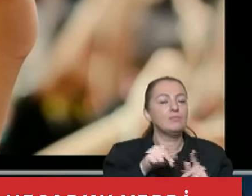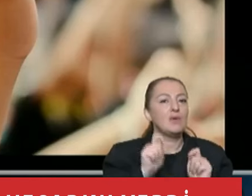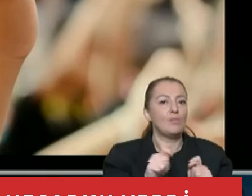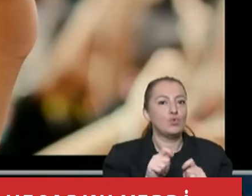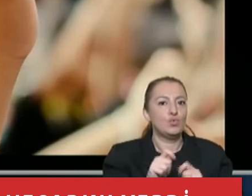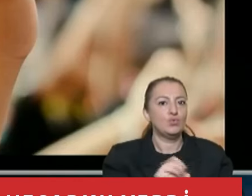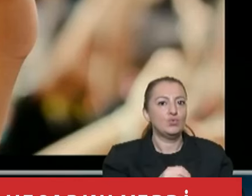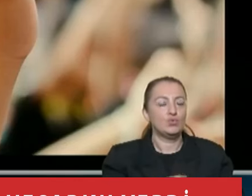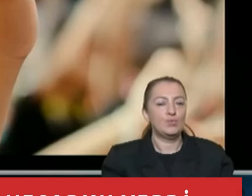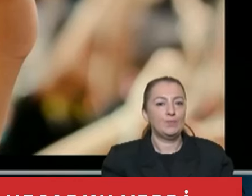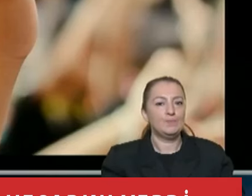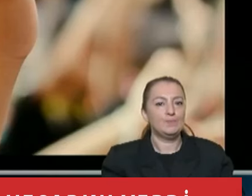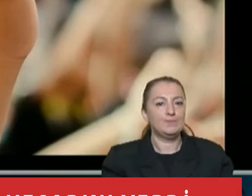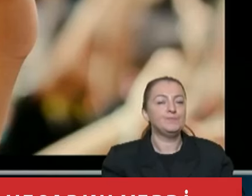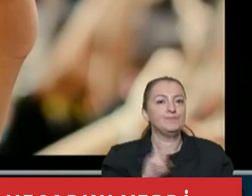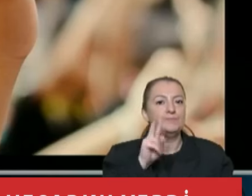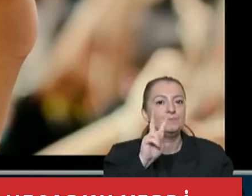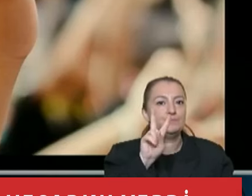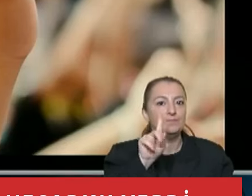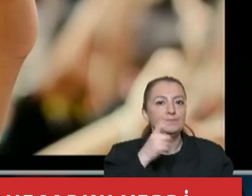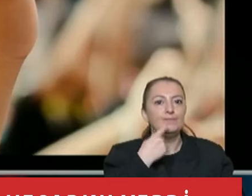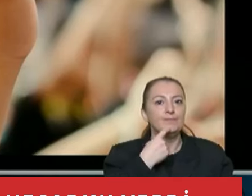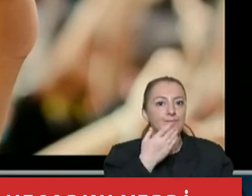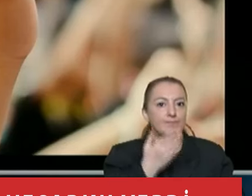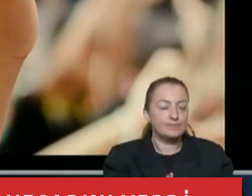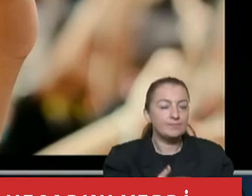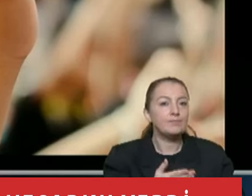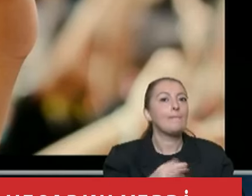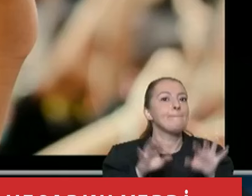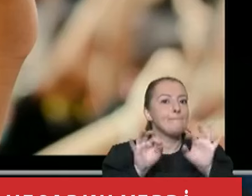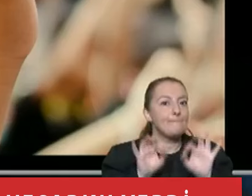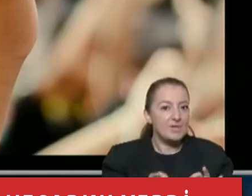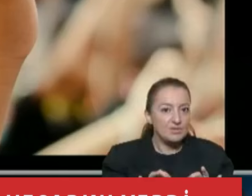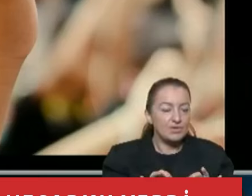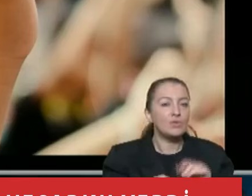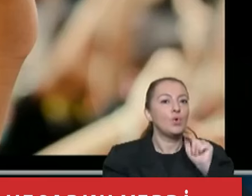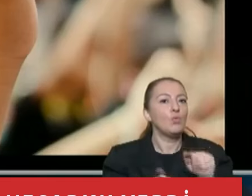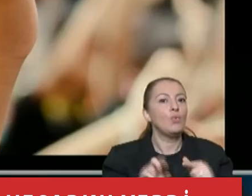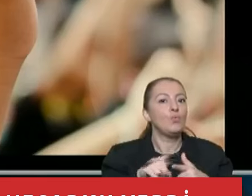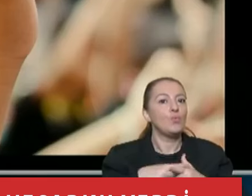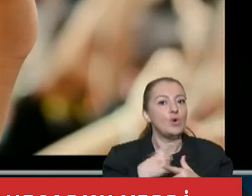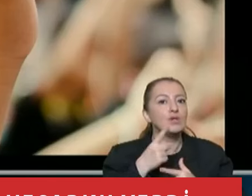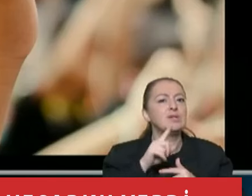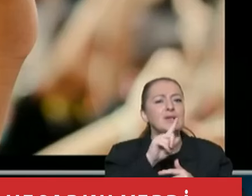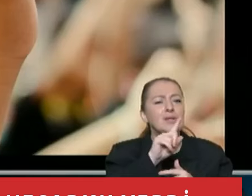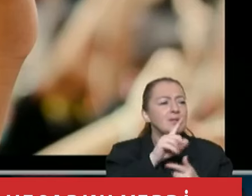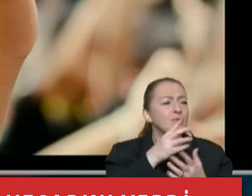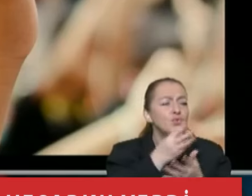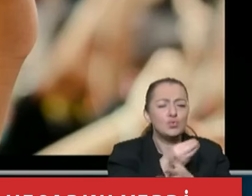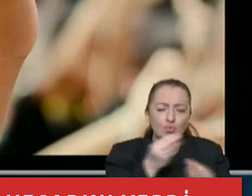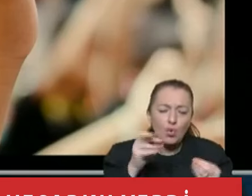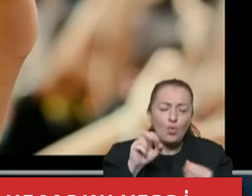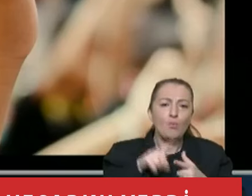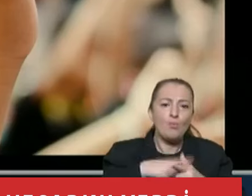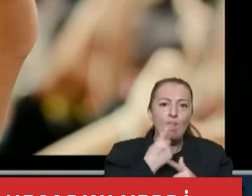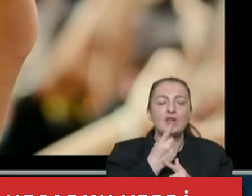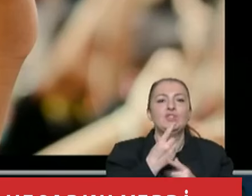yöntemle yönetime 2021 yılında başlatılan Bu proje binlerce projenin tarafımıza